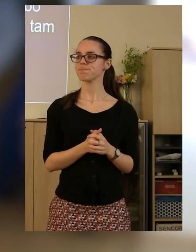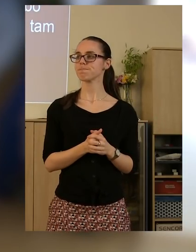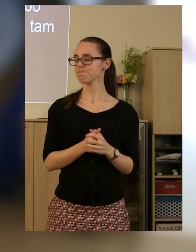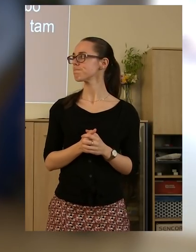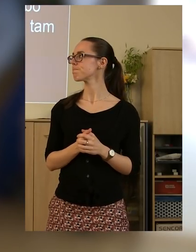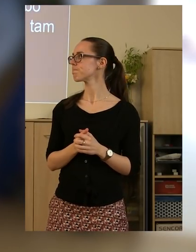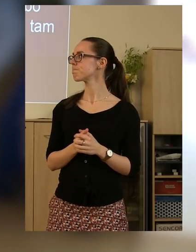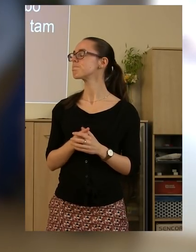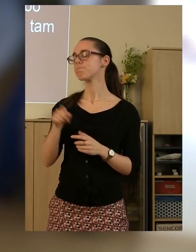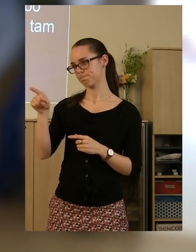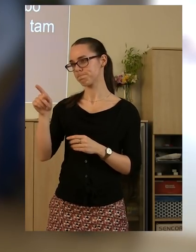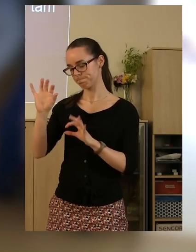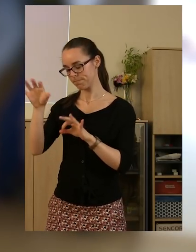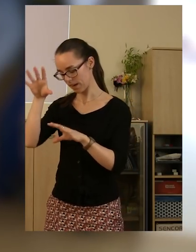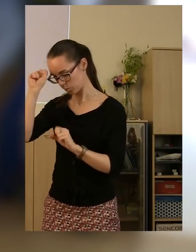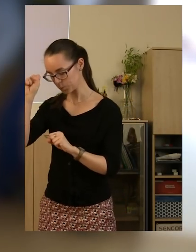Já bych řekl,